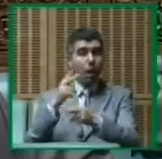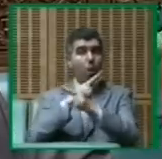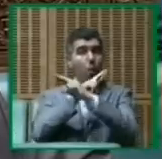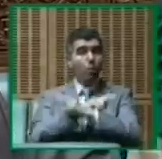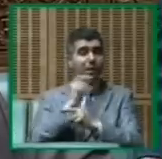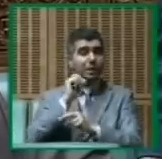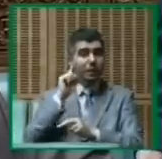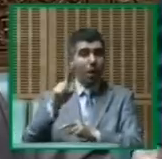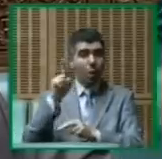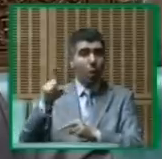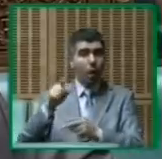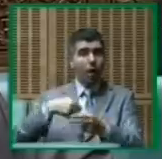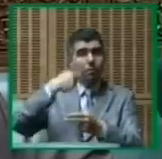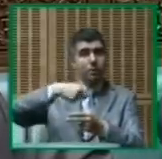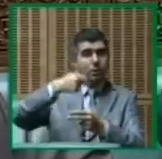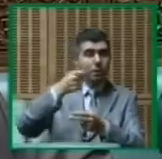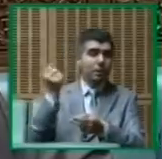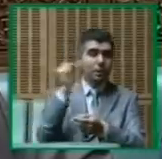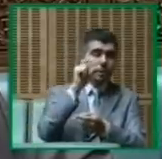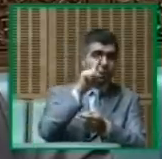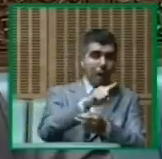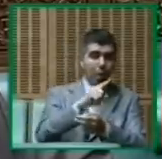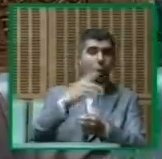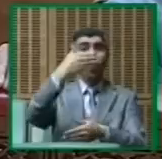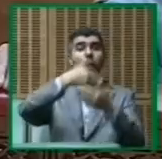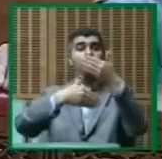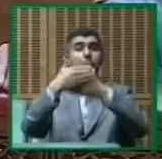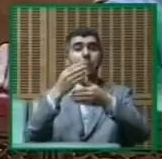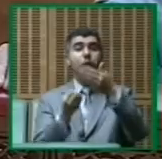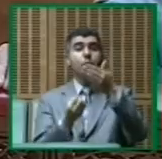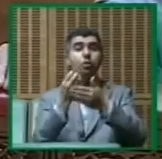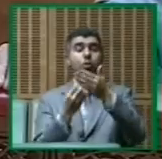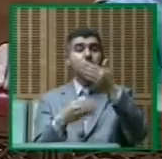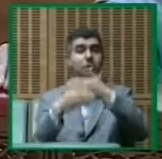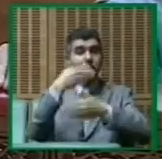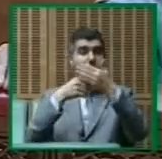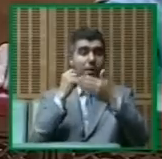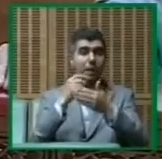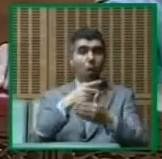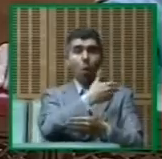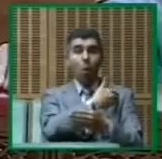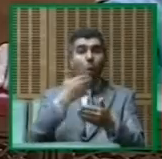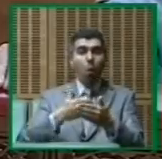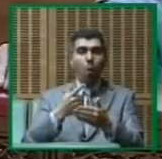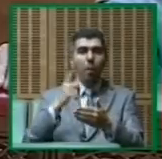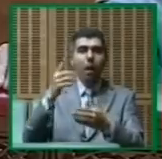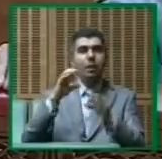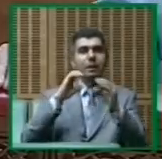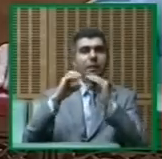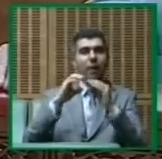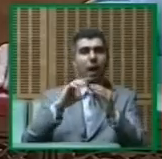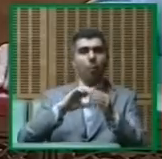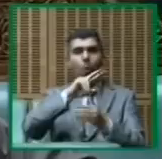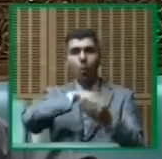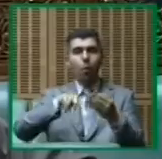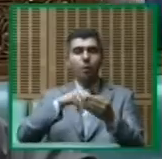مزيان، الا عملتي لهم واحد التعاونيه سكنيه وطلبتي الاملاك المخزنيه تعطيك عقار وتعطيه لهم بواحد